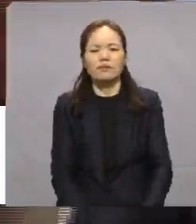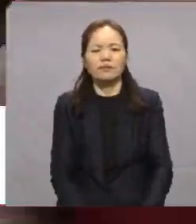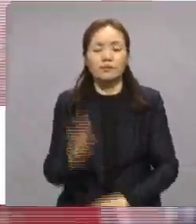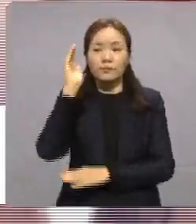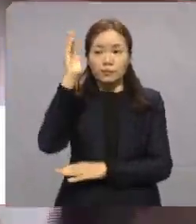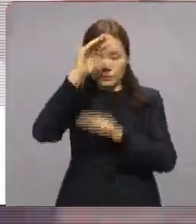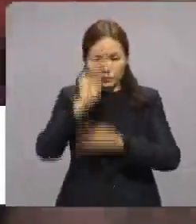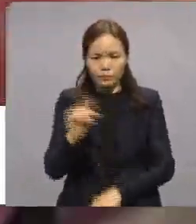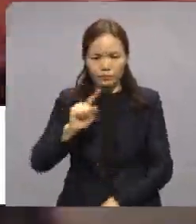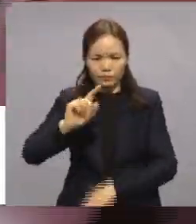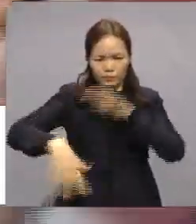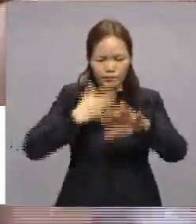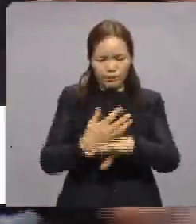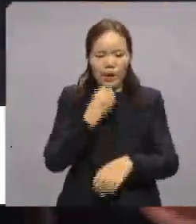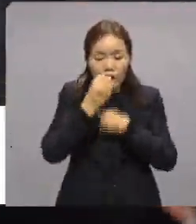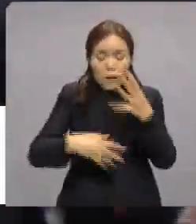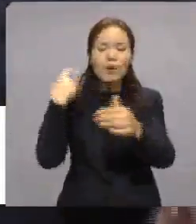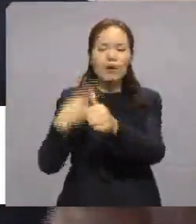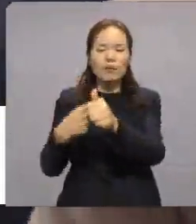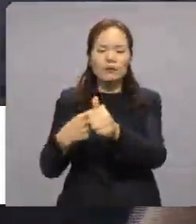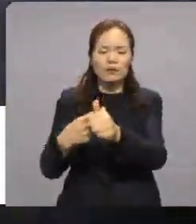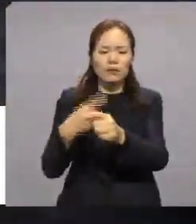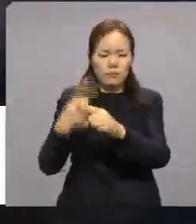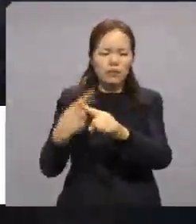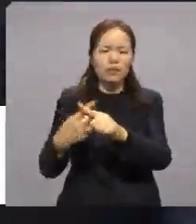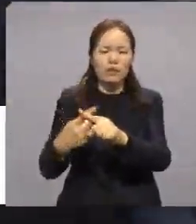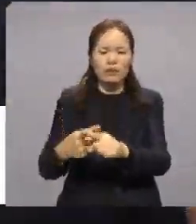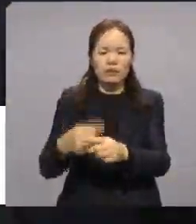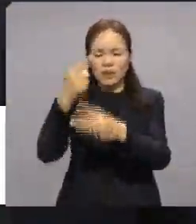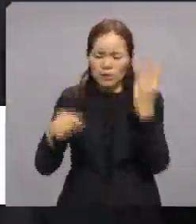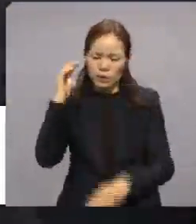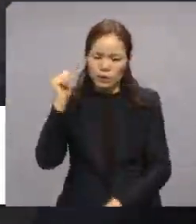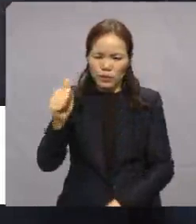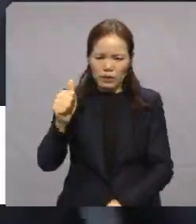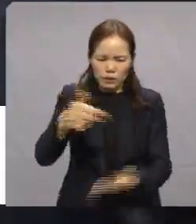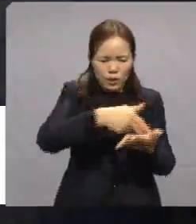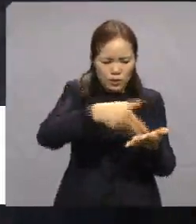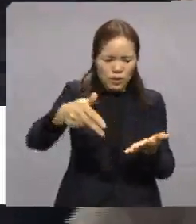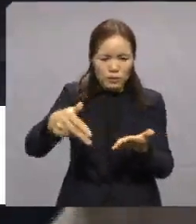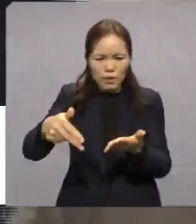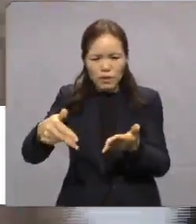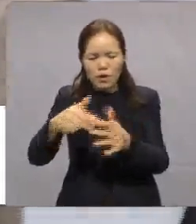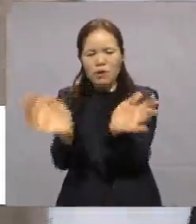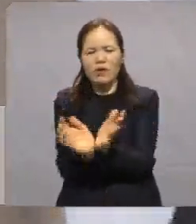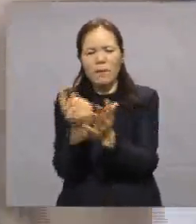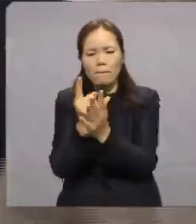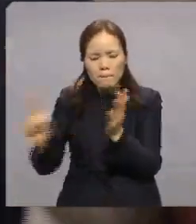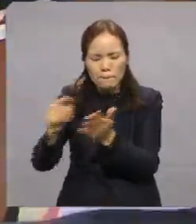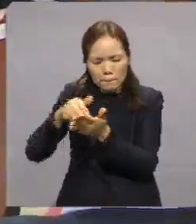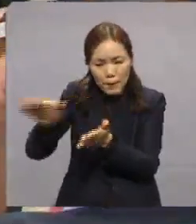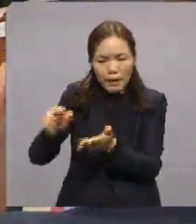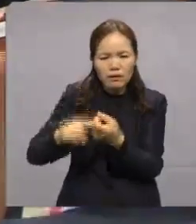담화가 사실상 내란 자백이나 다름없다며 윤 대통령의 제명과 출당을 결정할 당 윤리위원회 소집을 긴급